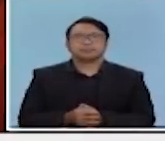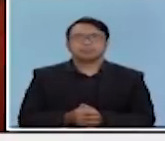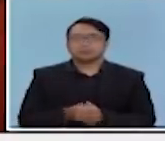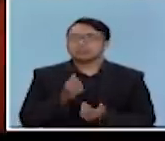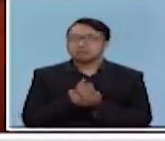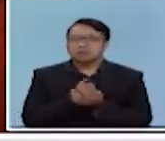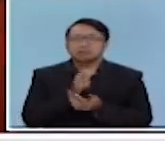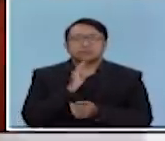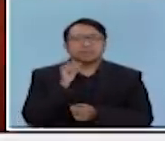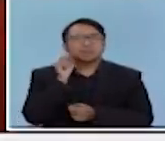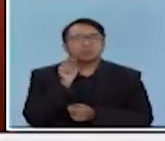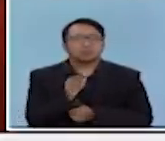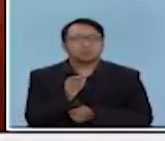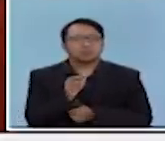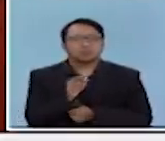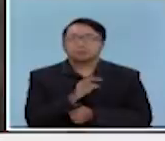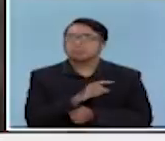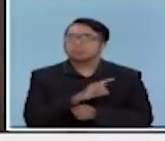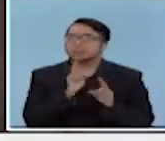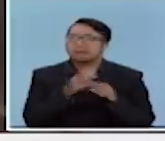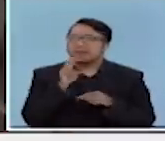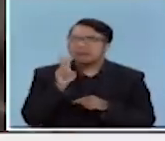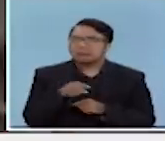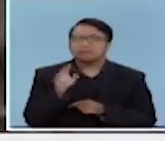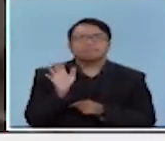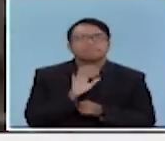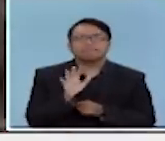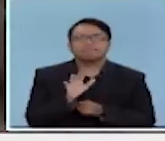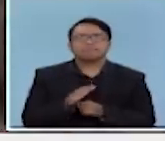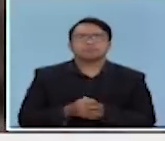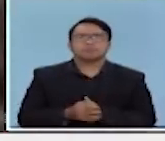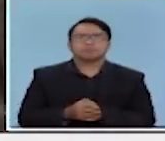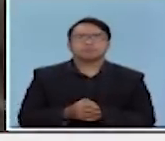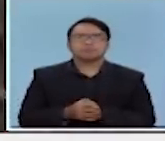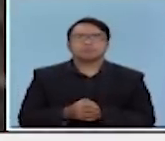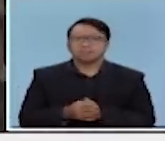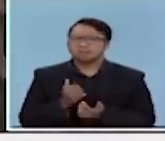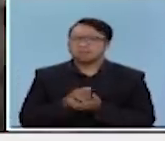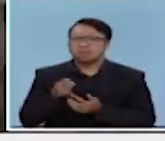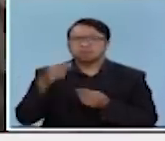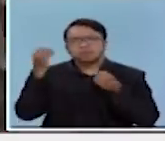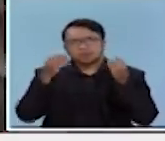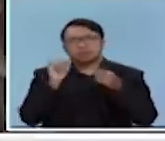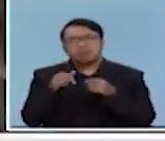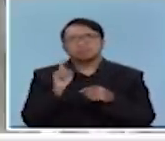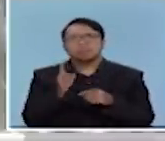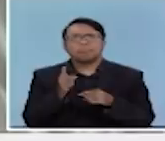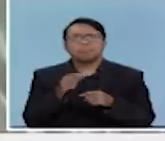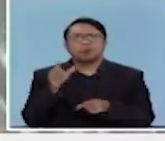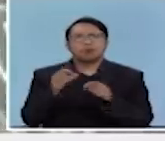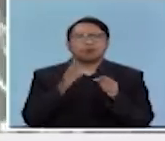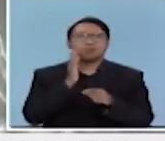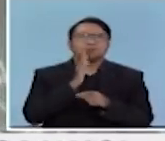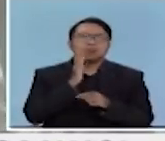perlu terjadi lagi. Seperti itu, Mbak. Baik, Pak Firman, ini sangat dilematis ya ketika memang pemuda ini membuat konten, ini juga sudah dua